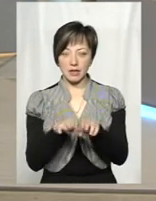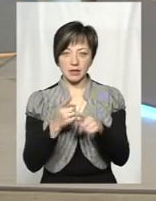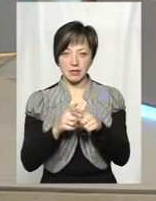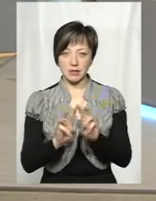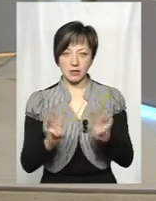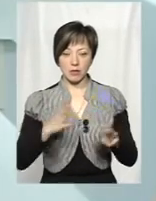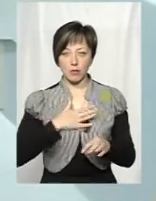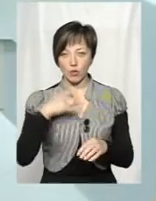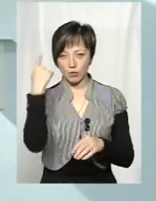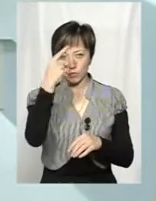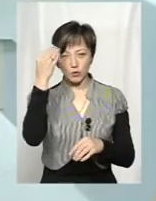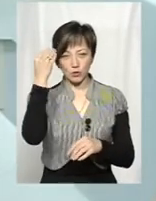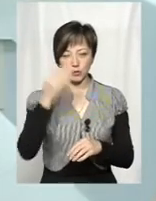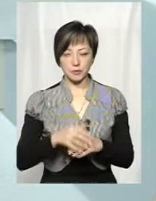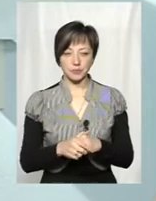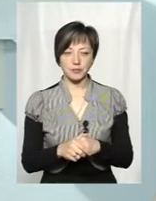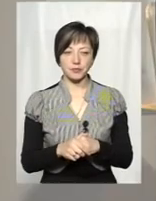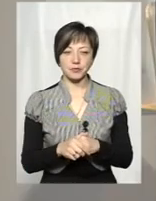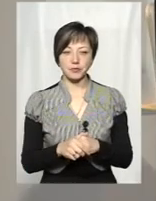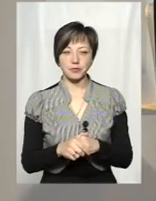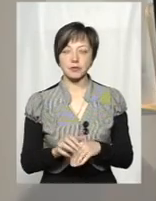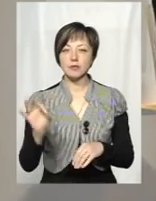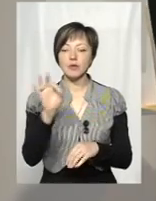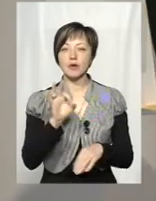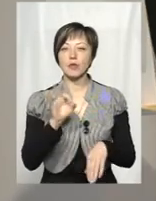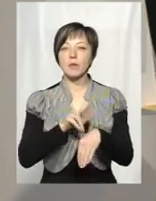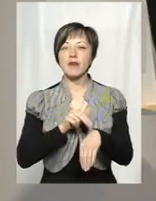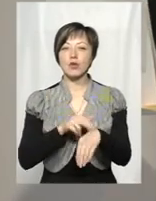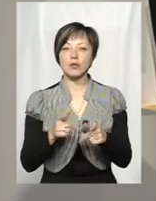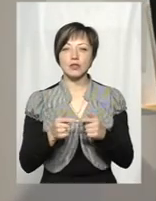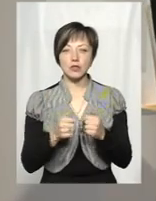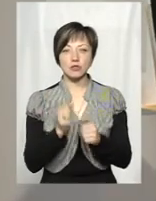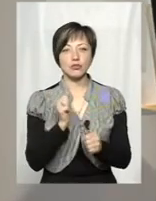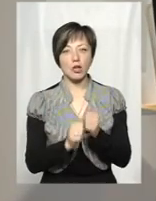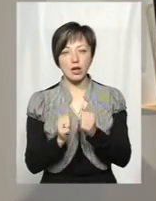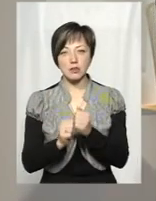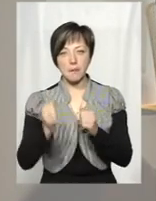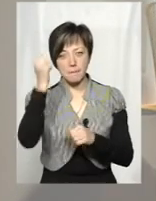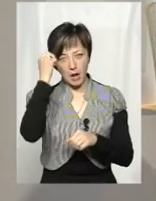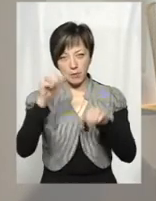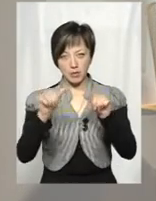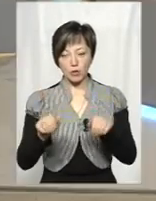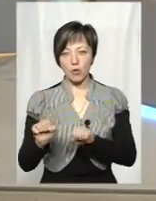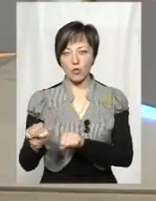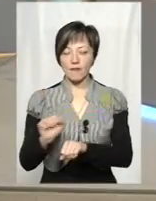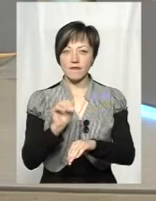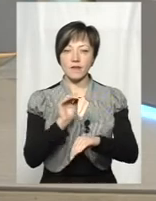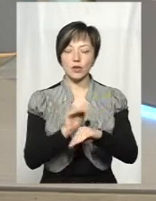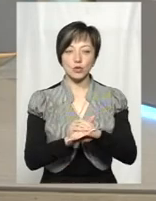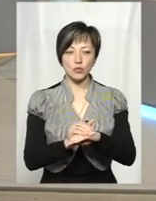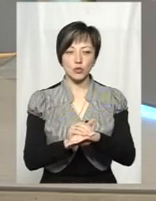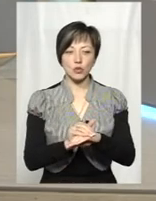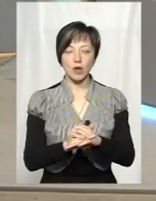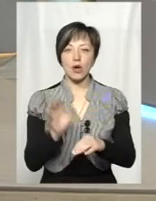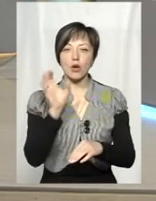мою особисту думку. От стосовно правоохоронних органів, от як часто пам'яткоохоронці фіксують